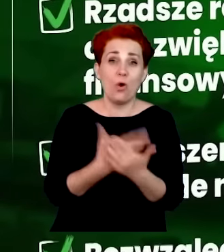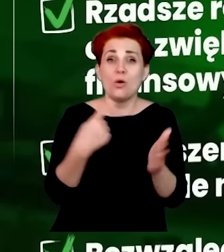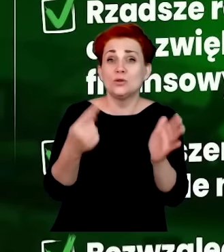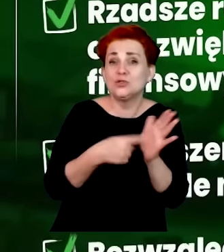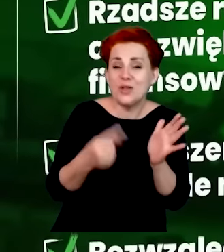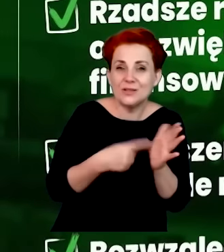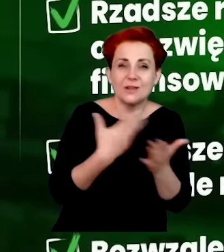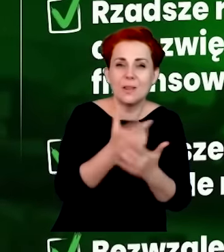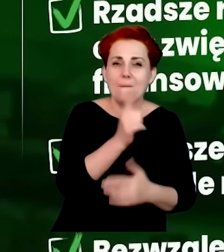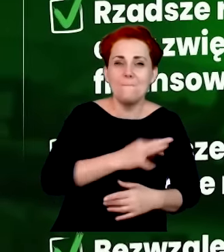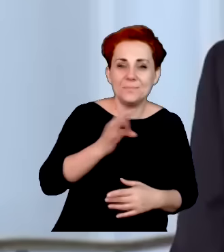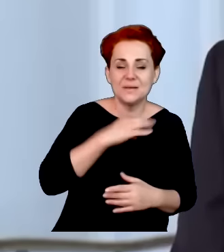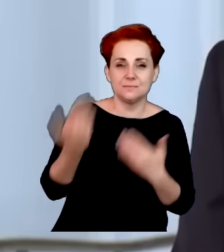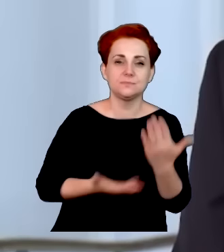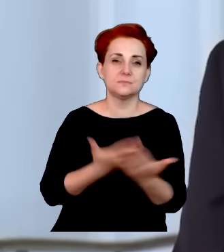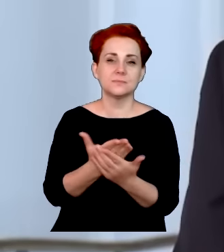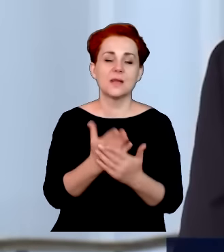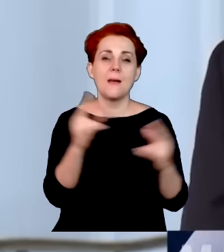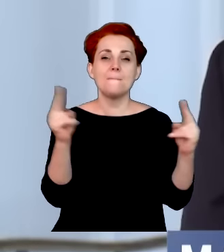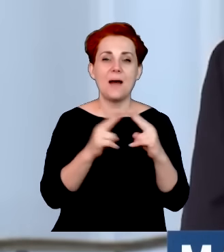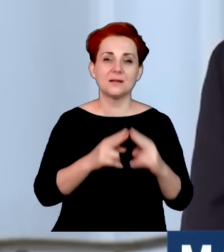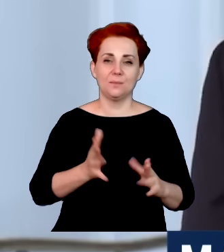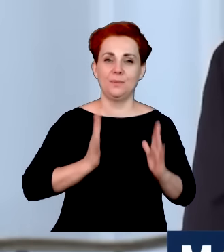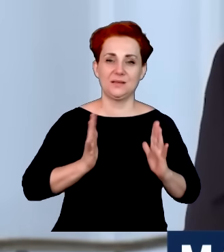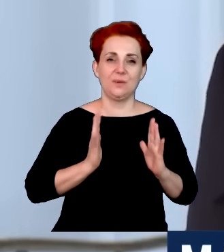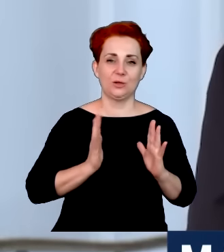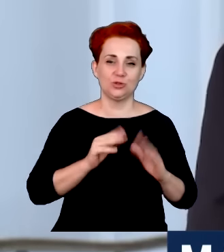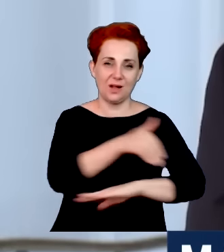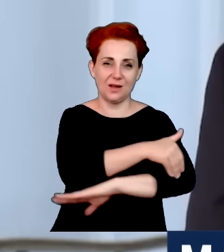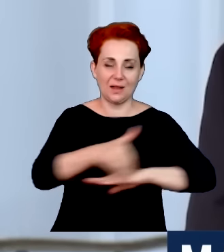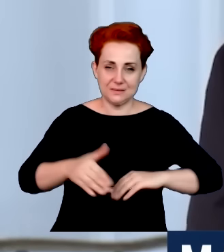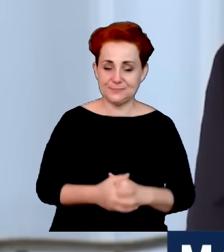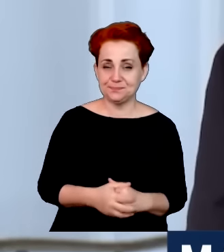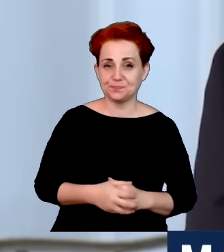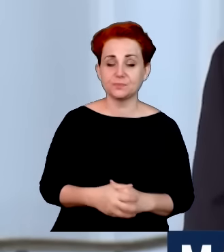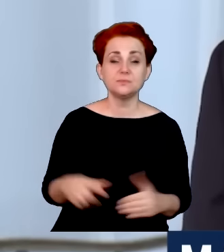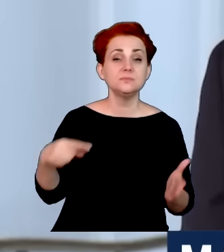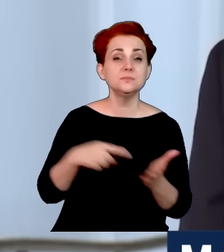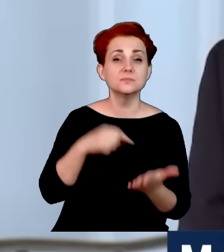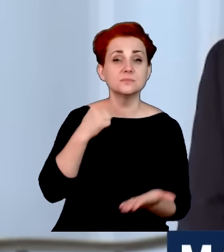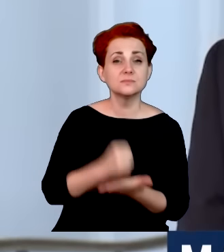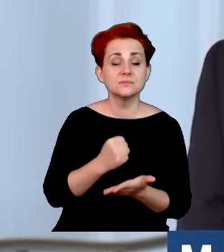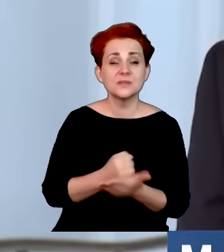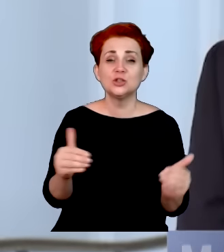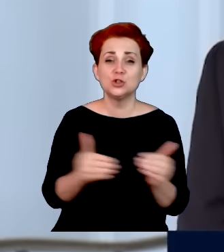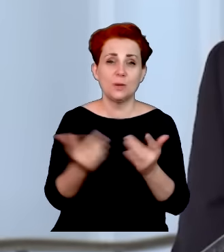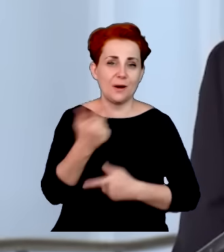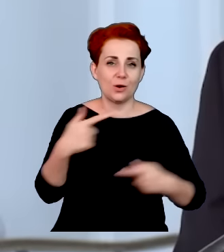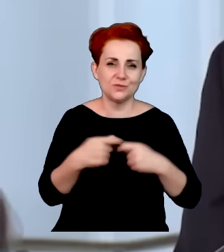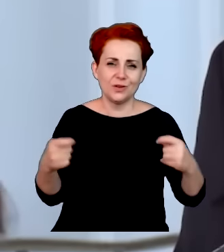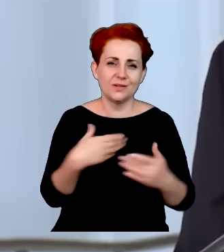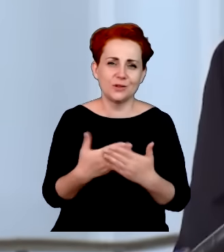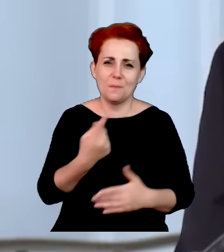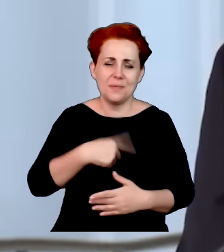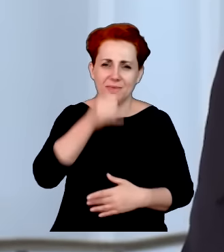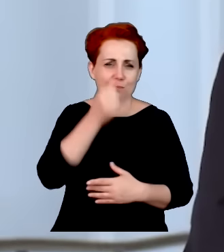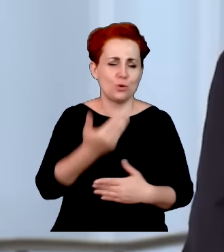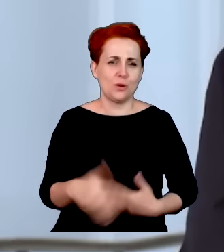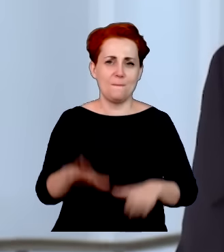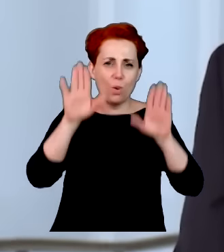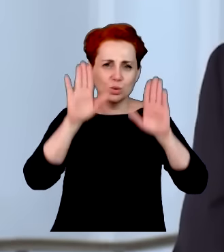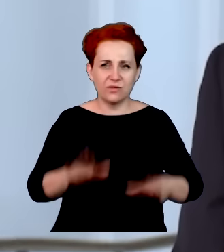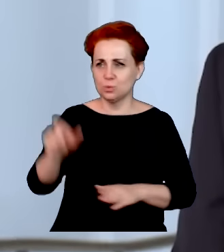zaproponowało pakt Bezpieczna Granica. Tą sprawę trzeba rozwiązać, dlatego że nie możemy dopuścić do tego, żeby